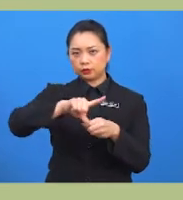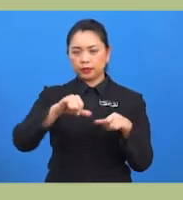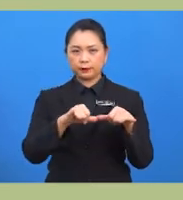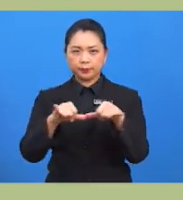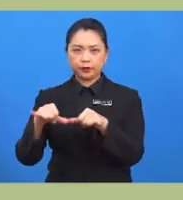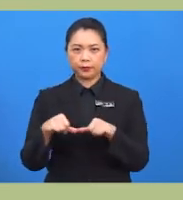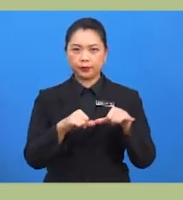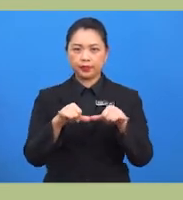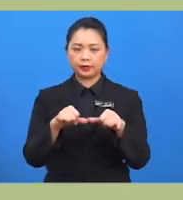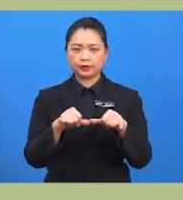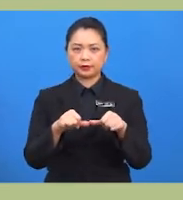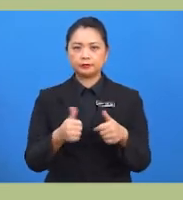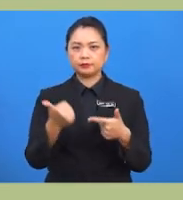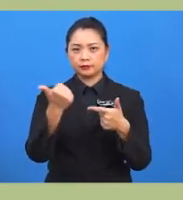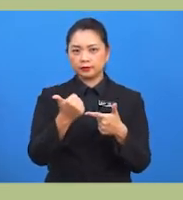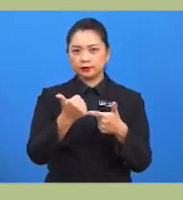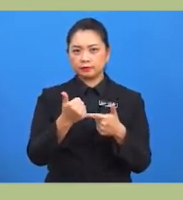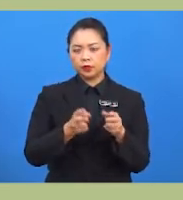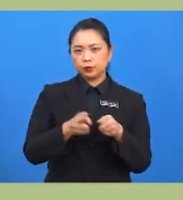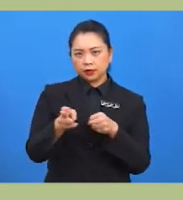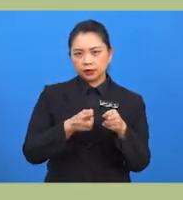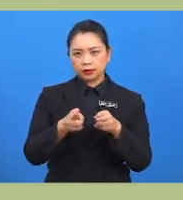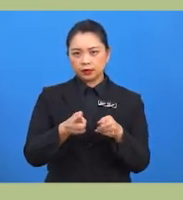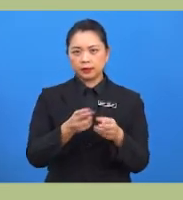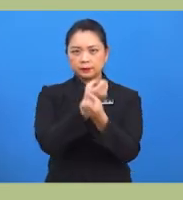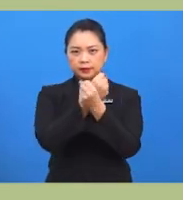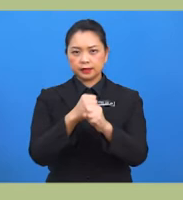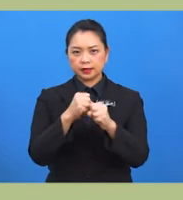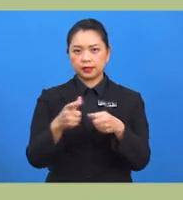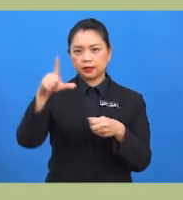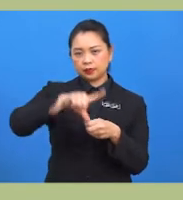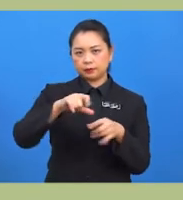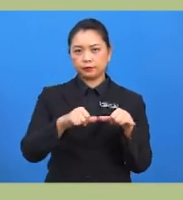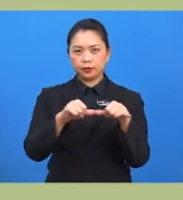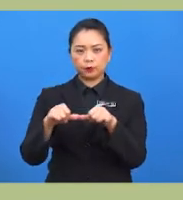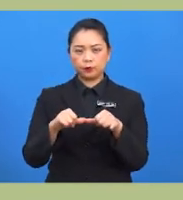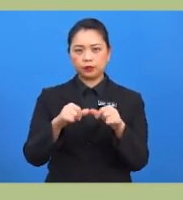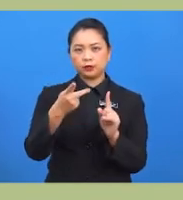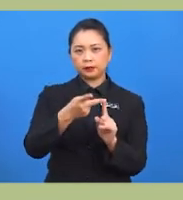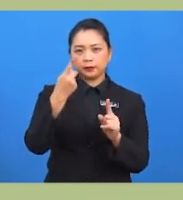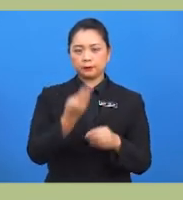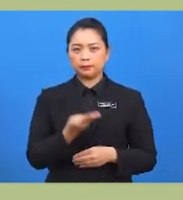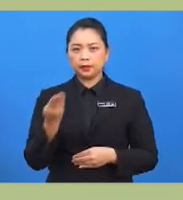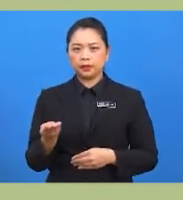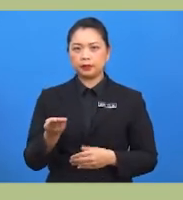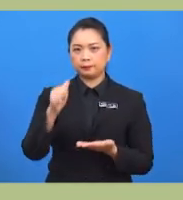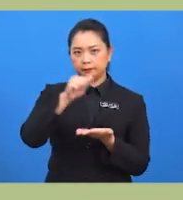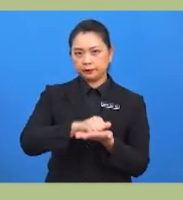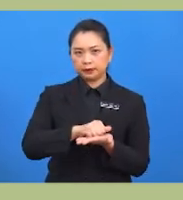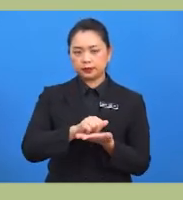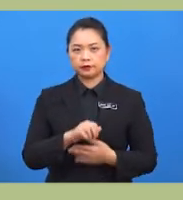larutan piawai Emang huraikan penyediaan larutan piawai daripada bahan